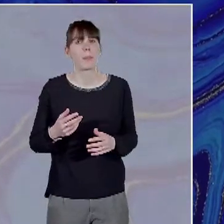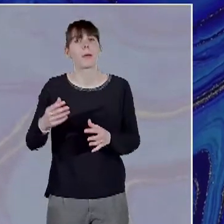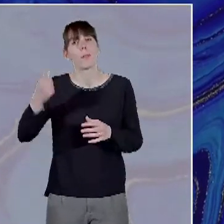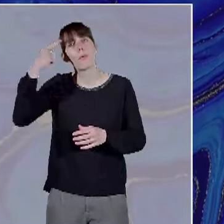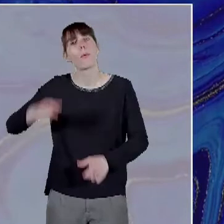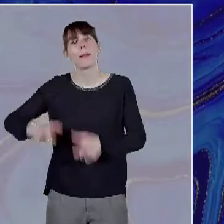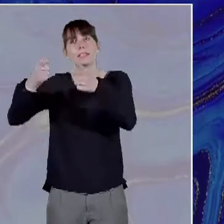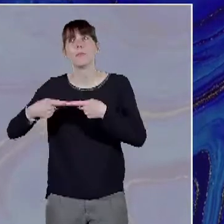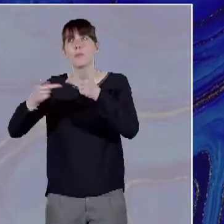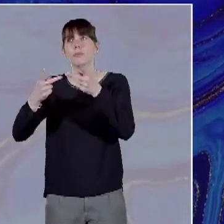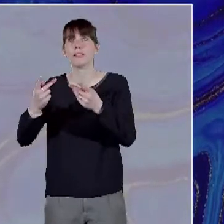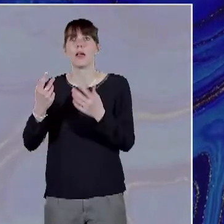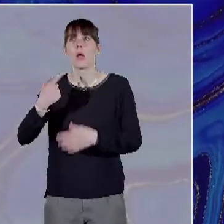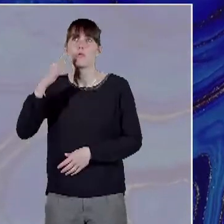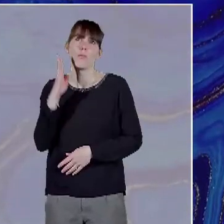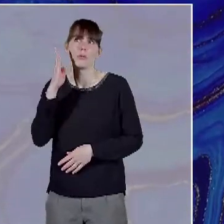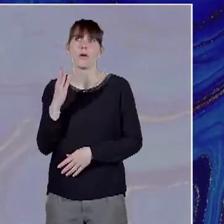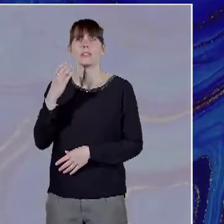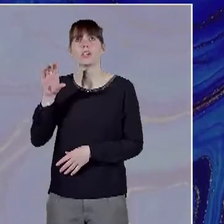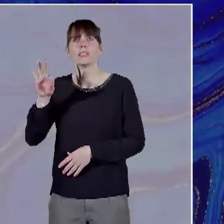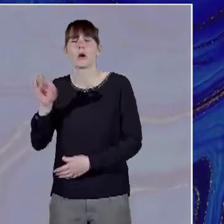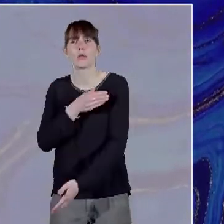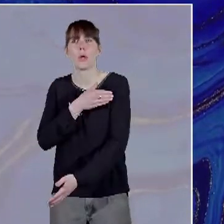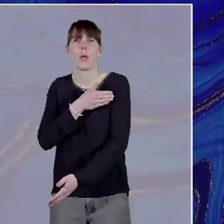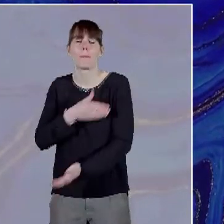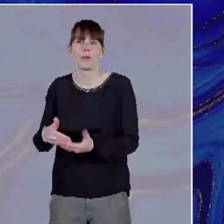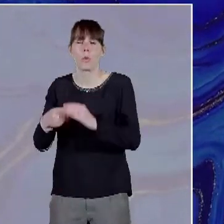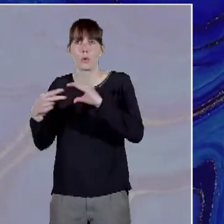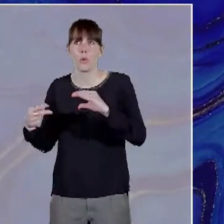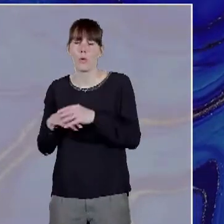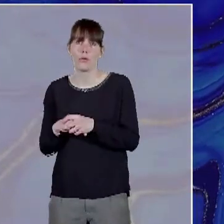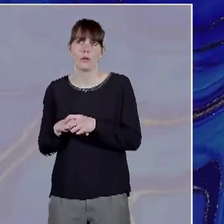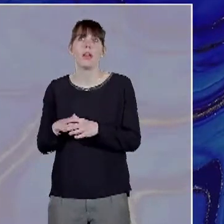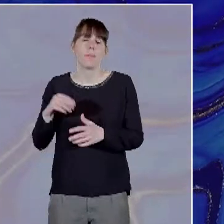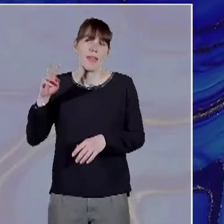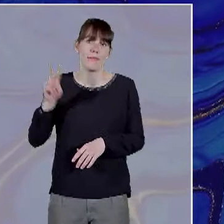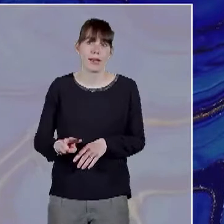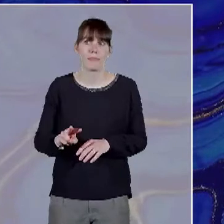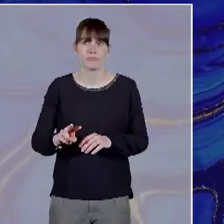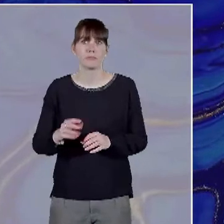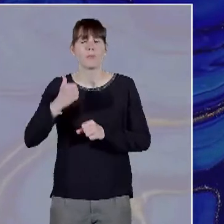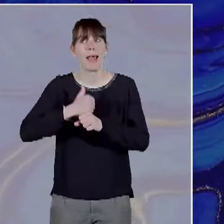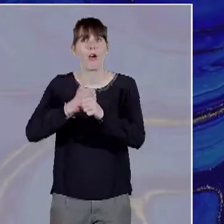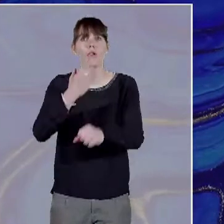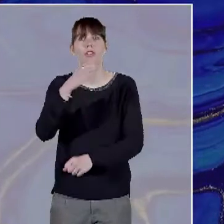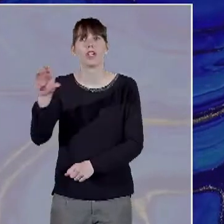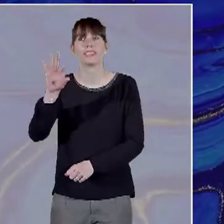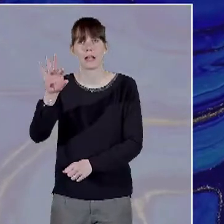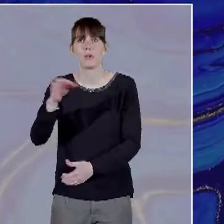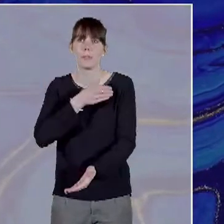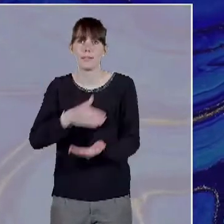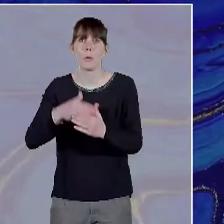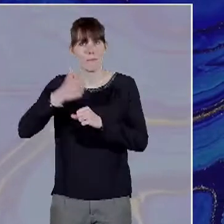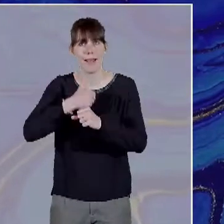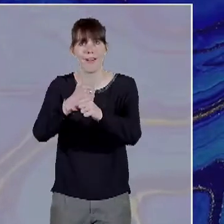50 millions d'euros, j'ai bien peur que ça soit bien moins, mais en tout cas il nous faudrait au moins 100 millions d'euros de subventions par an, et j'ai peur qu'on en ait 4 à 5 fois moins. Donc voilà,